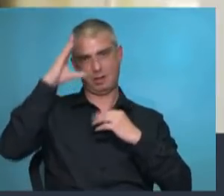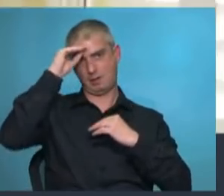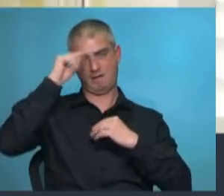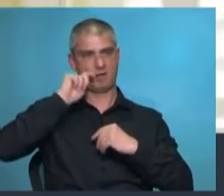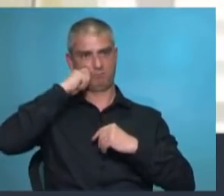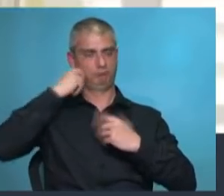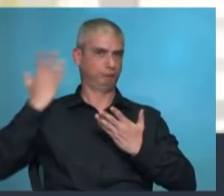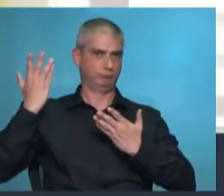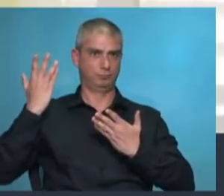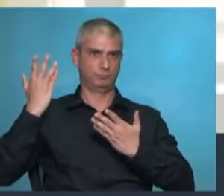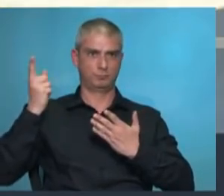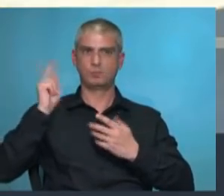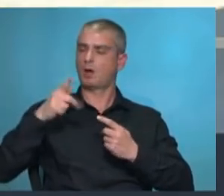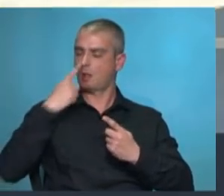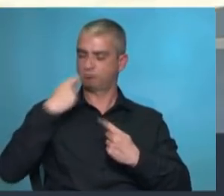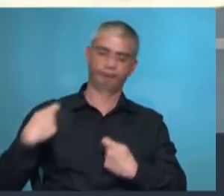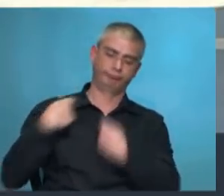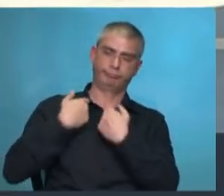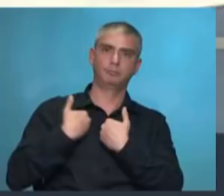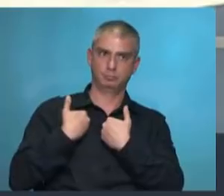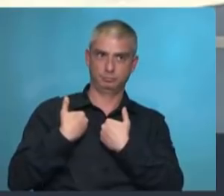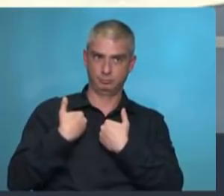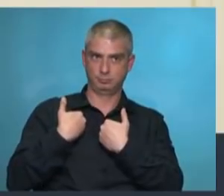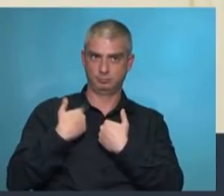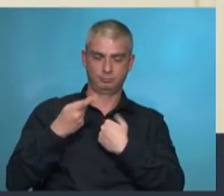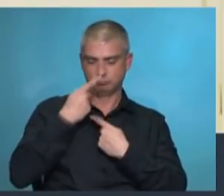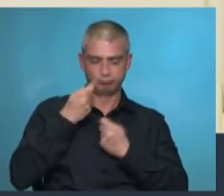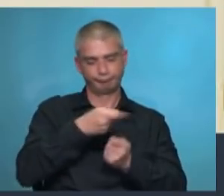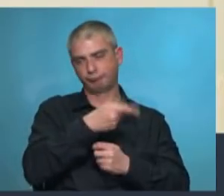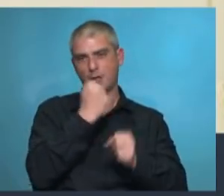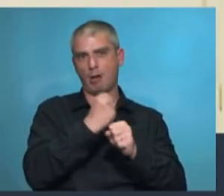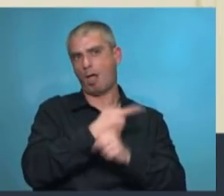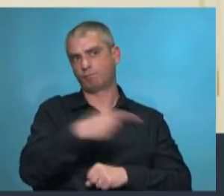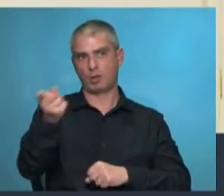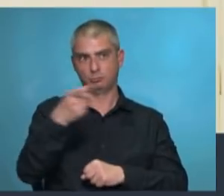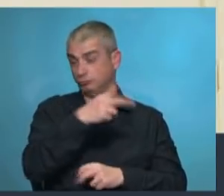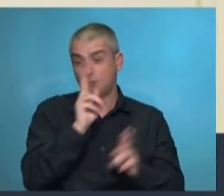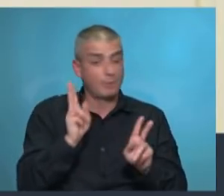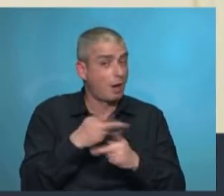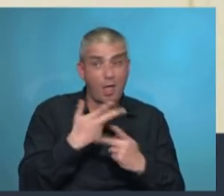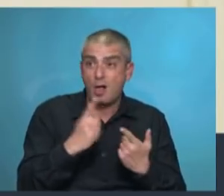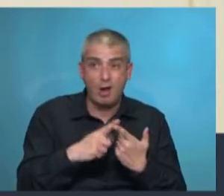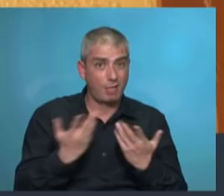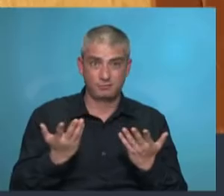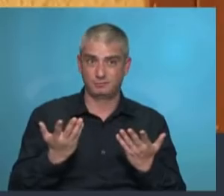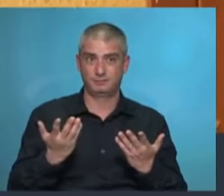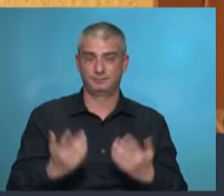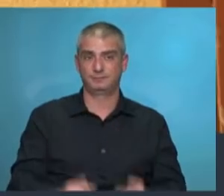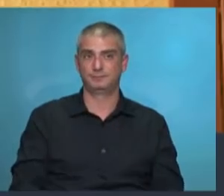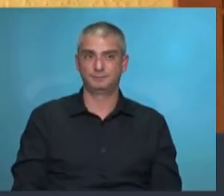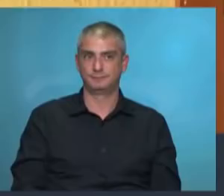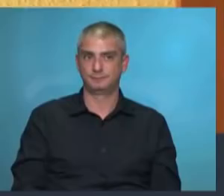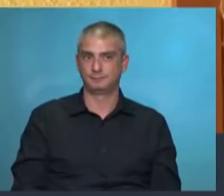שלו כגבר, היה יכול לכפות עליהן לעבוד כשהן לא יכולות.